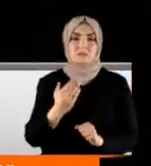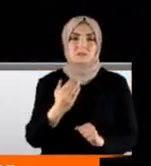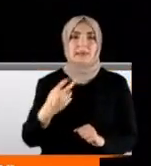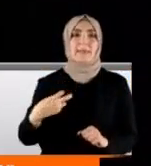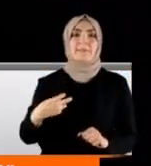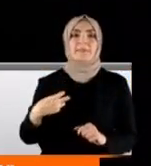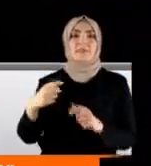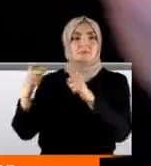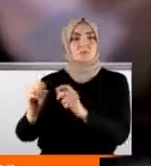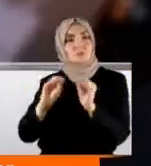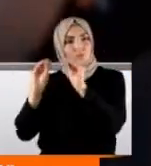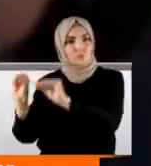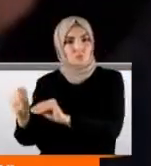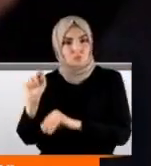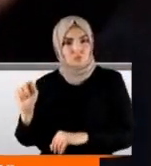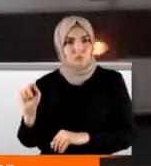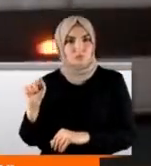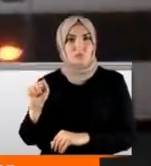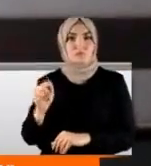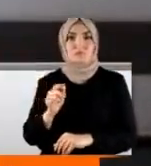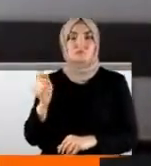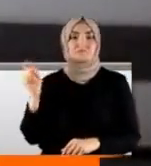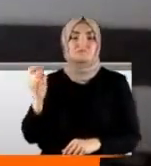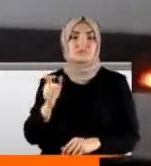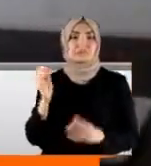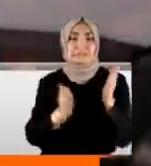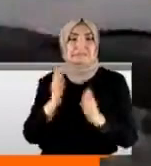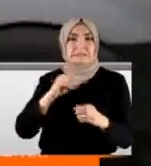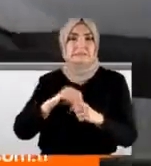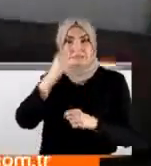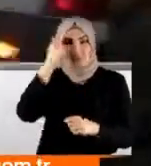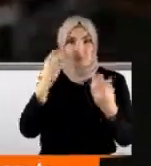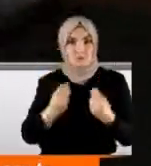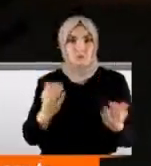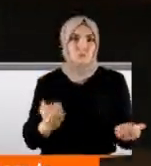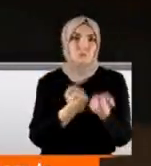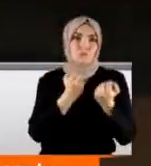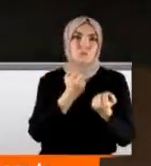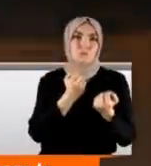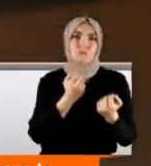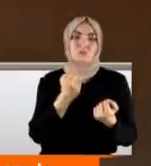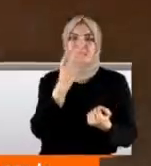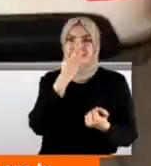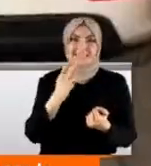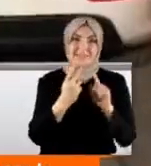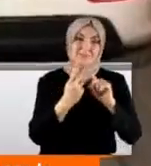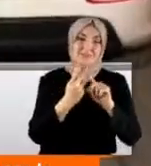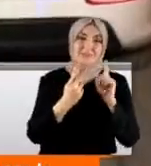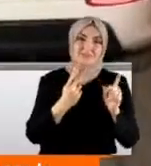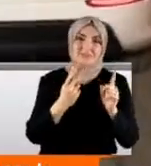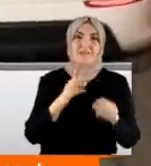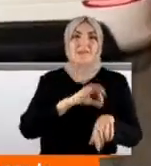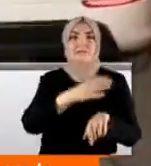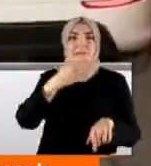götürüldü. Saldırıdan şans eseri yaralı olarak kurtulan ikiz kardeş hastanede. Diğerinin cenazesi ise Adli Tıp